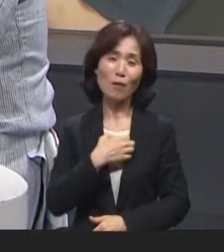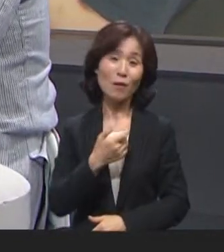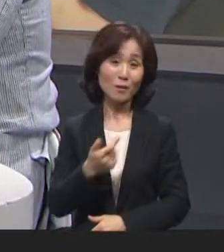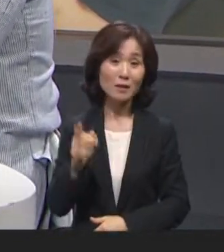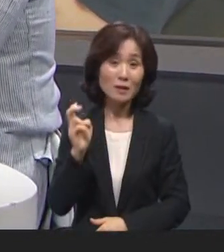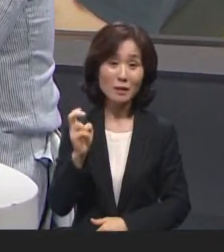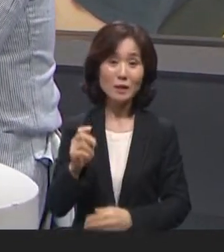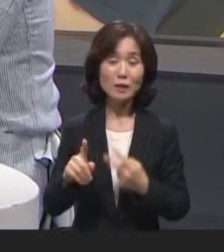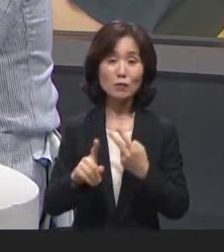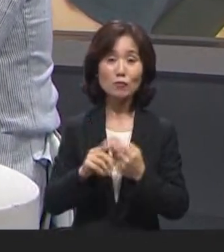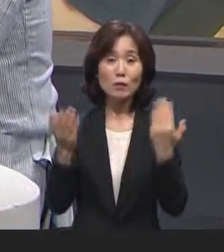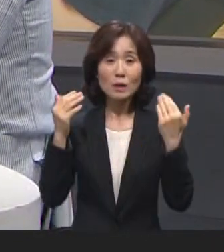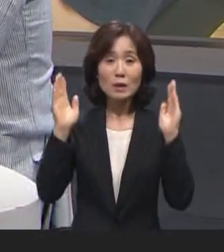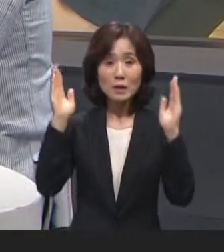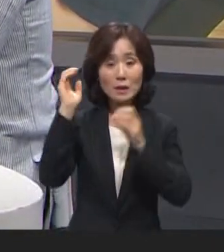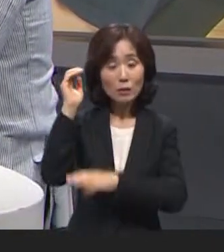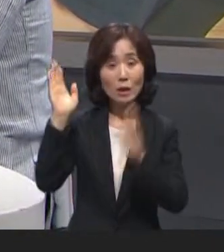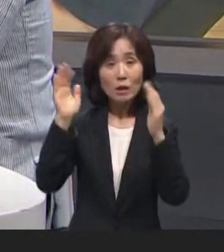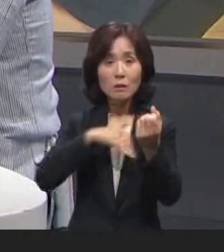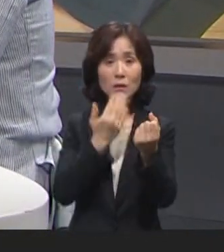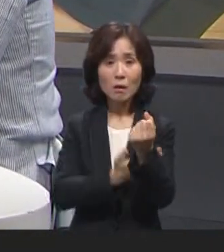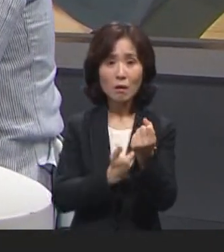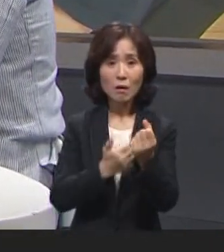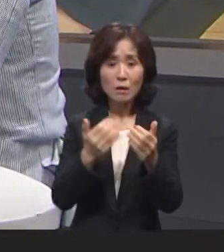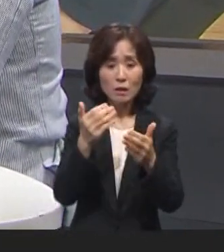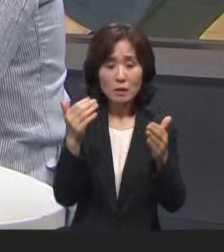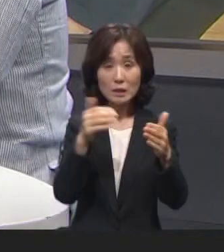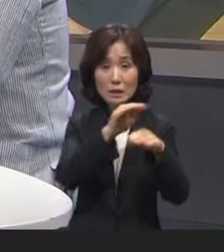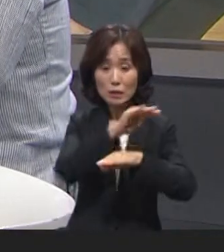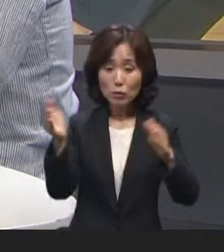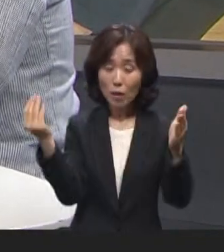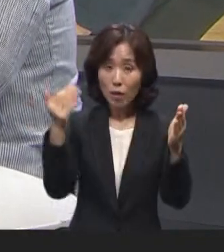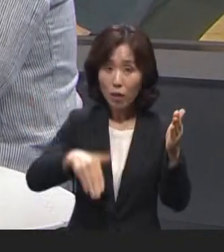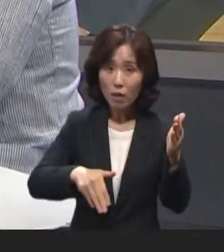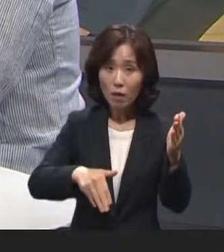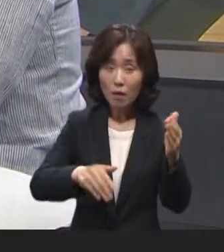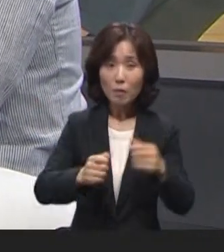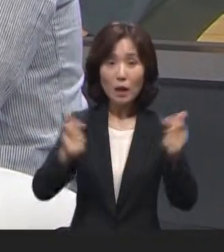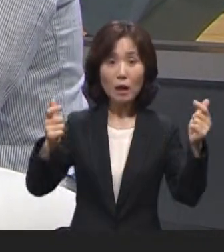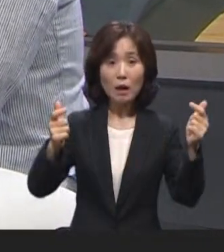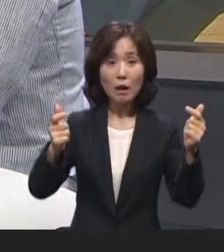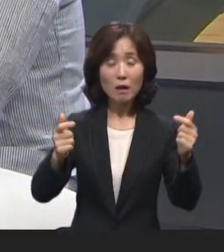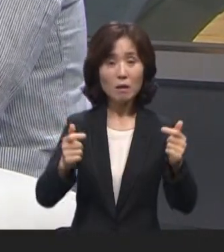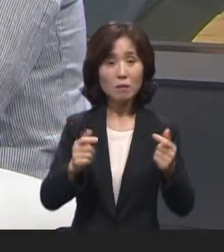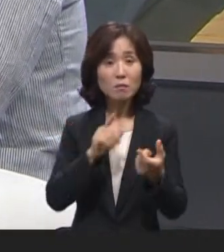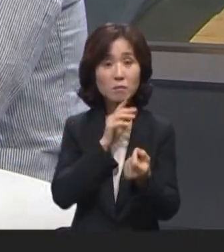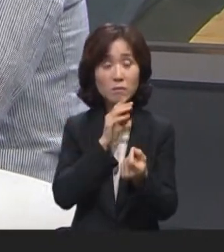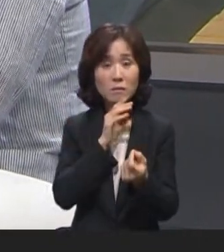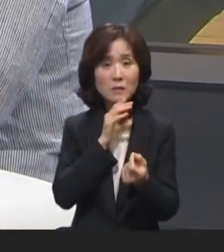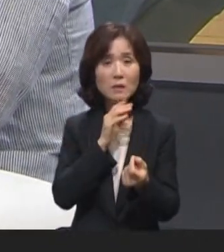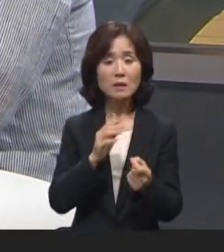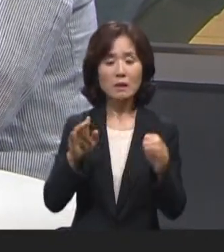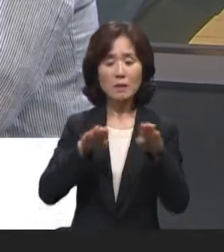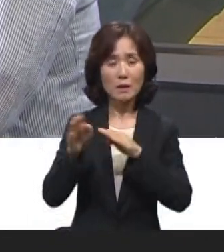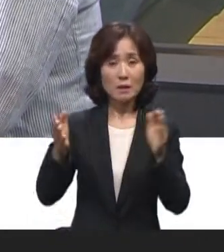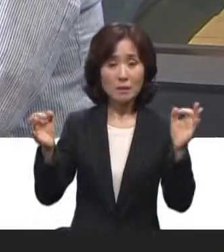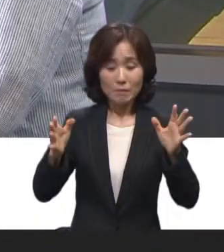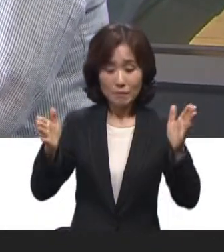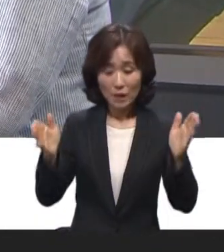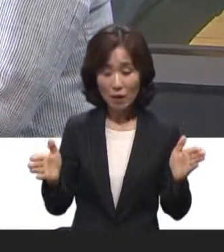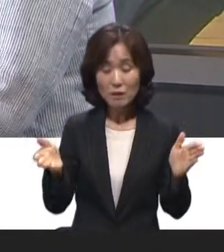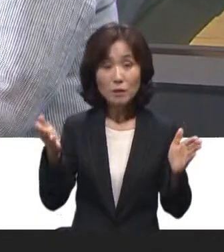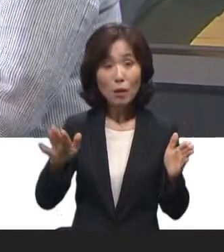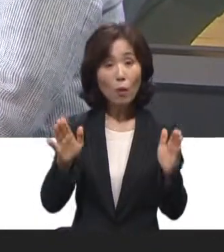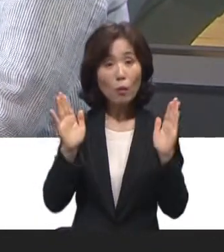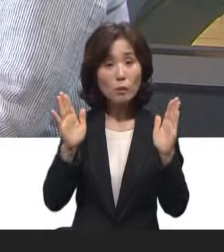학교가 기초학력 에 미달 비율이 좀 급증을 하는 시기입니다 이럴때 봄방학이 짧지만 이 시기 를 이용해서 어떻게 공부를